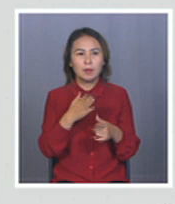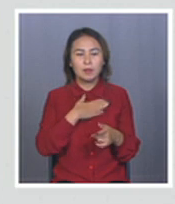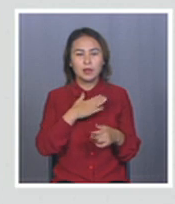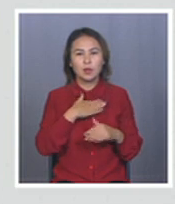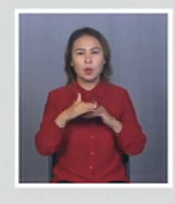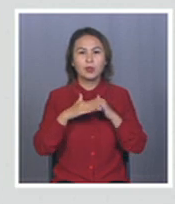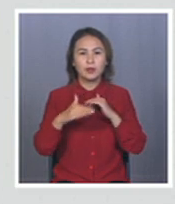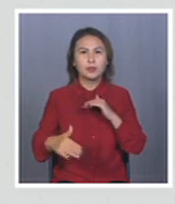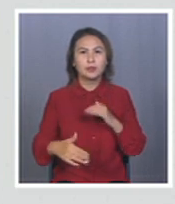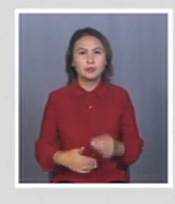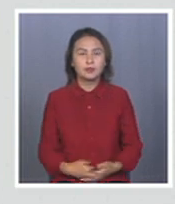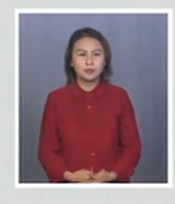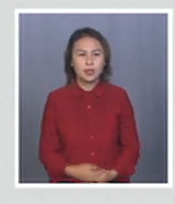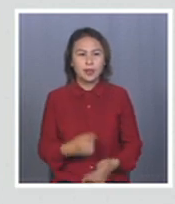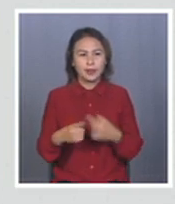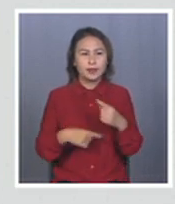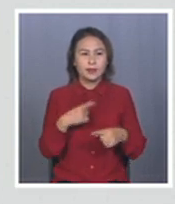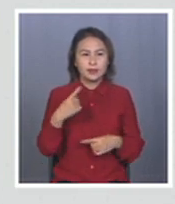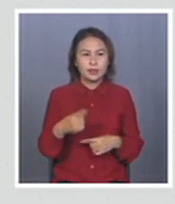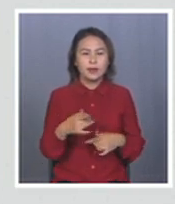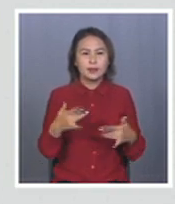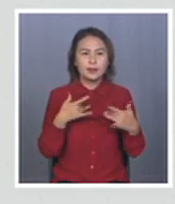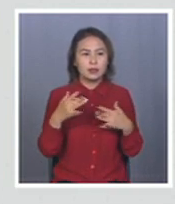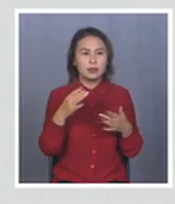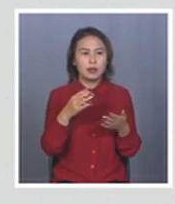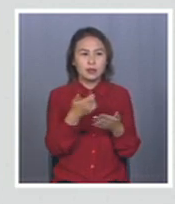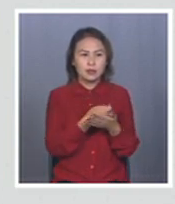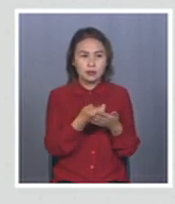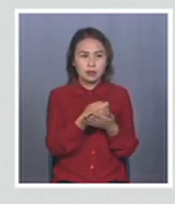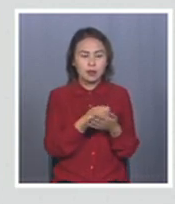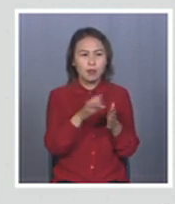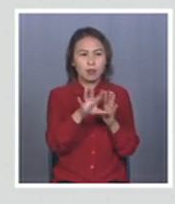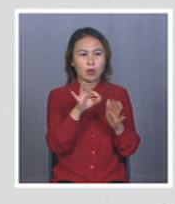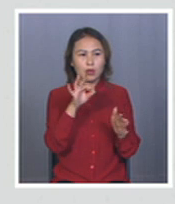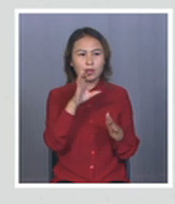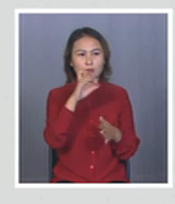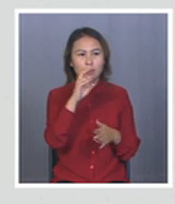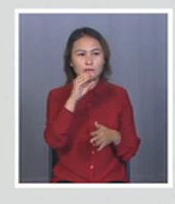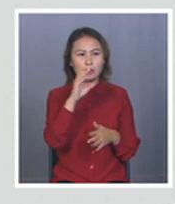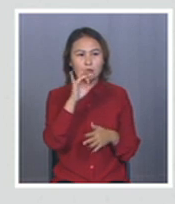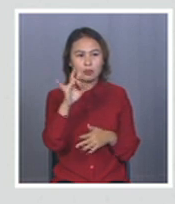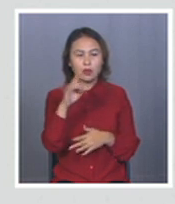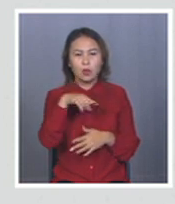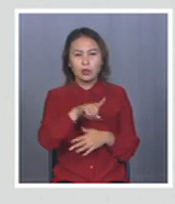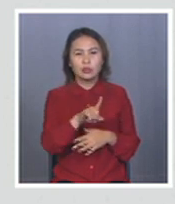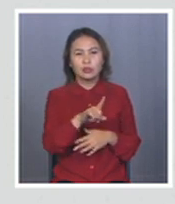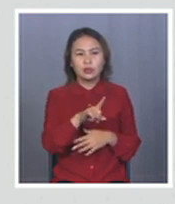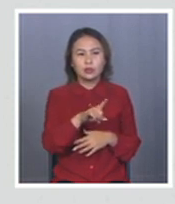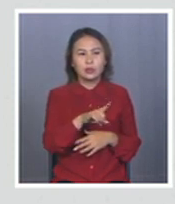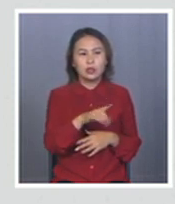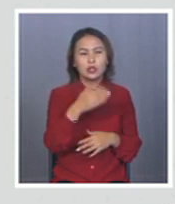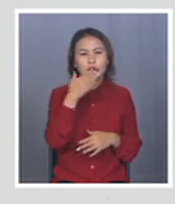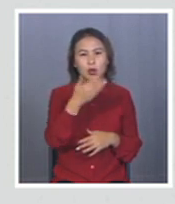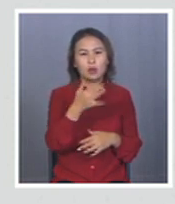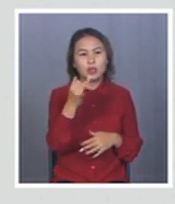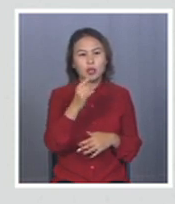таңдаймыз. Келесі сенсорлар блогын таңдап, оның ішінен сұрау және